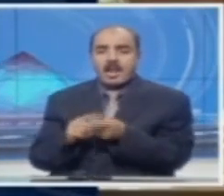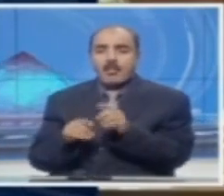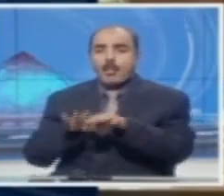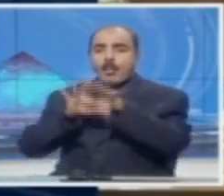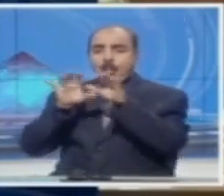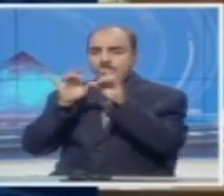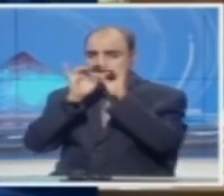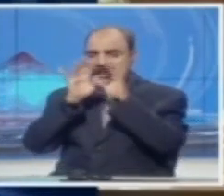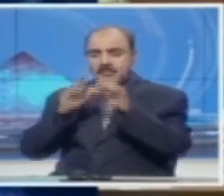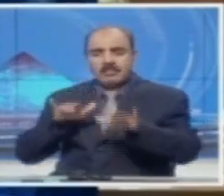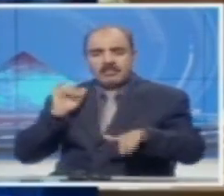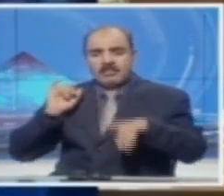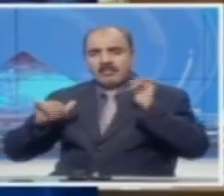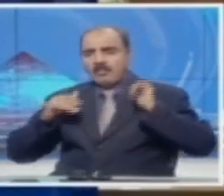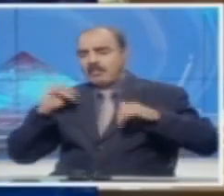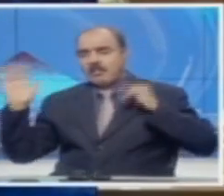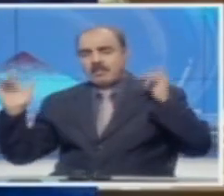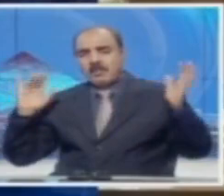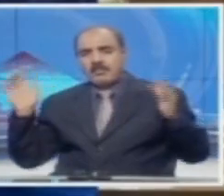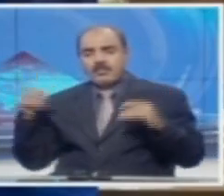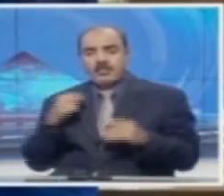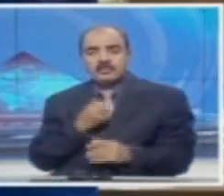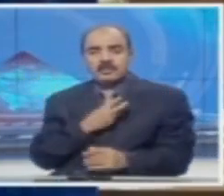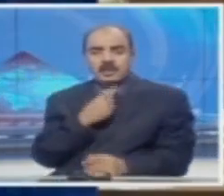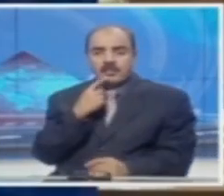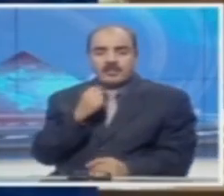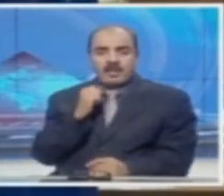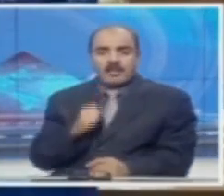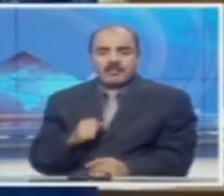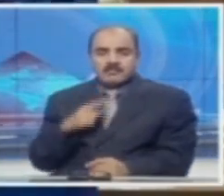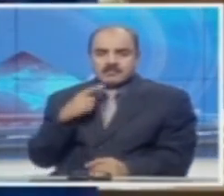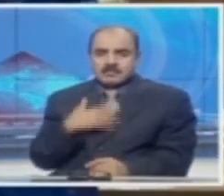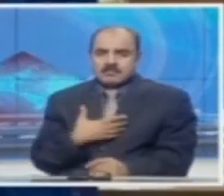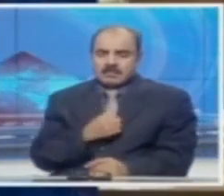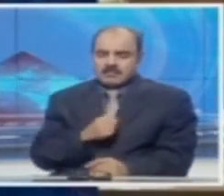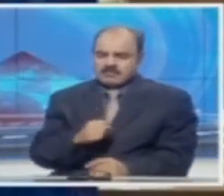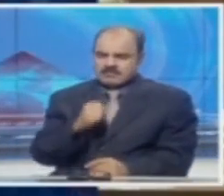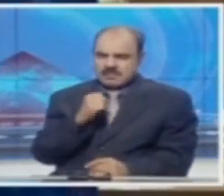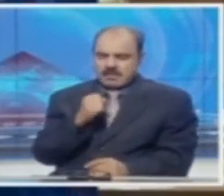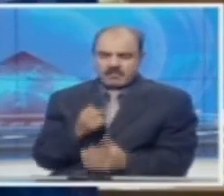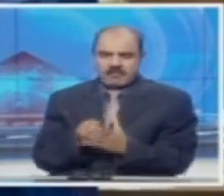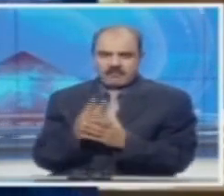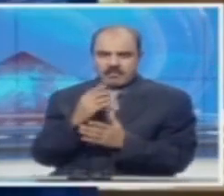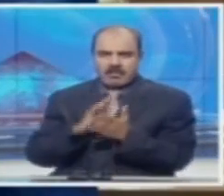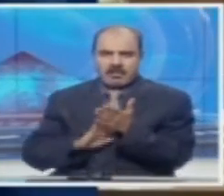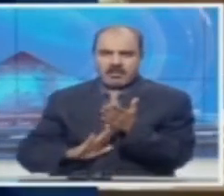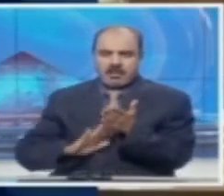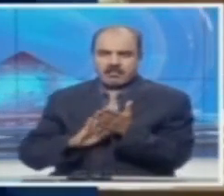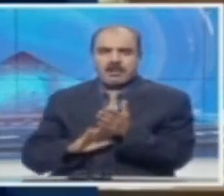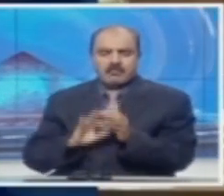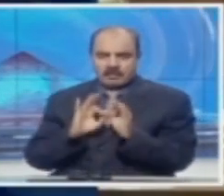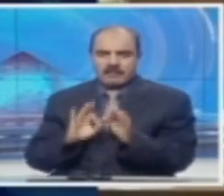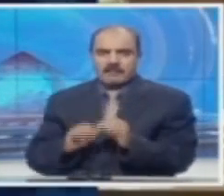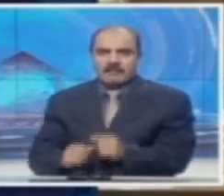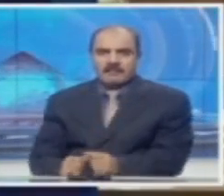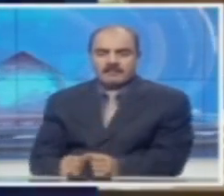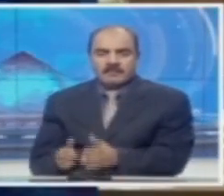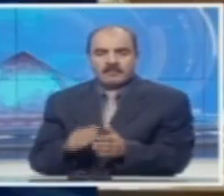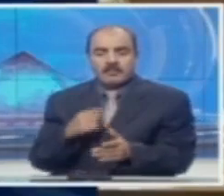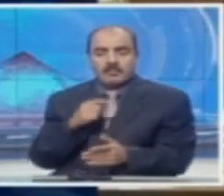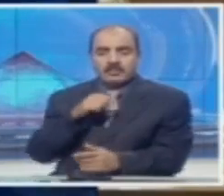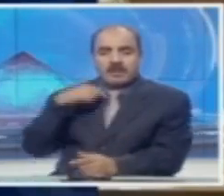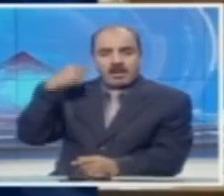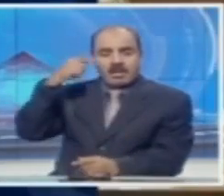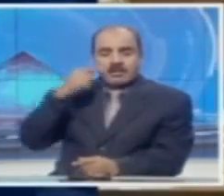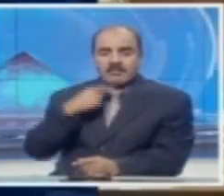العائلات الباكستانية. وأكد الوزير الباكستاني أن بلاده تواجه ظروفا استثنائية وطارئة. من جانبه أعرب